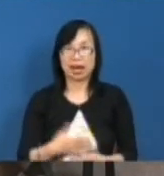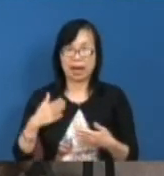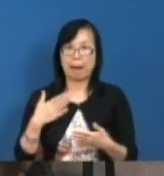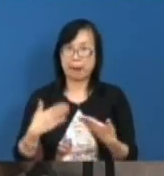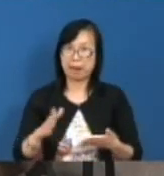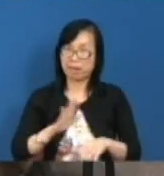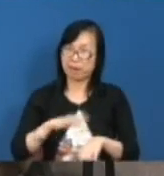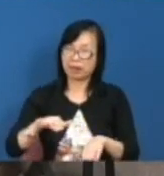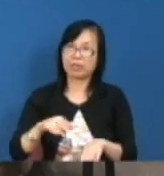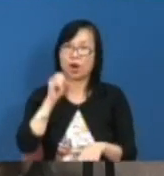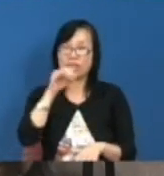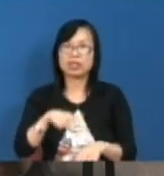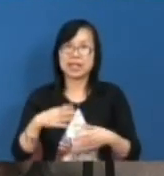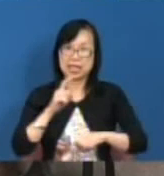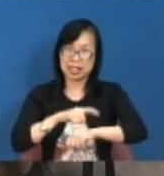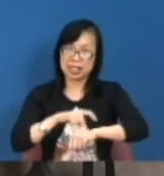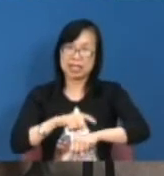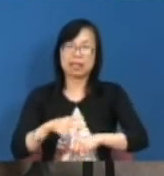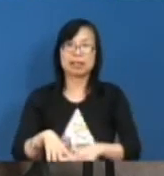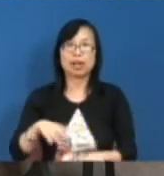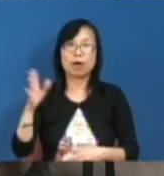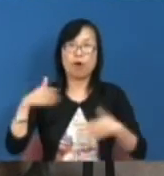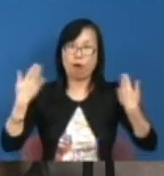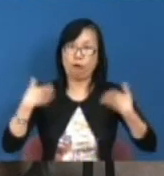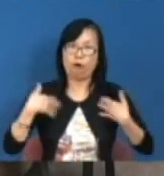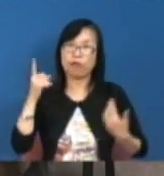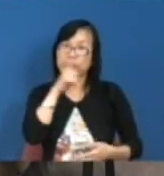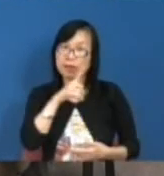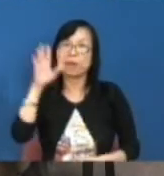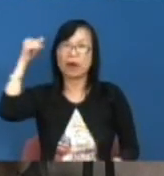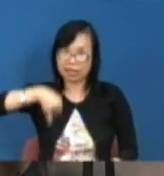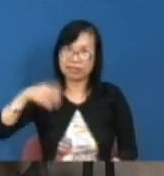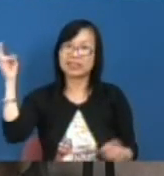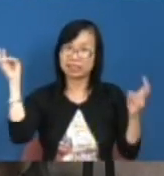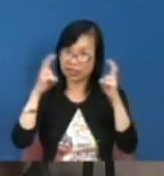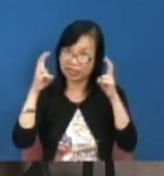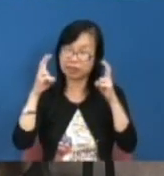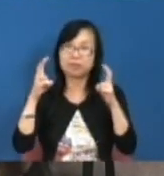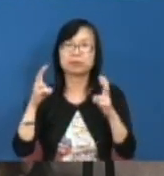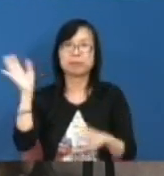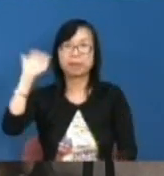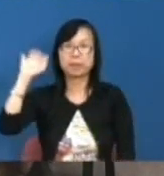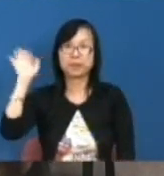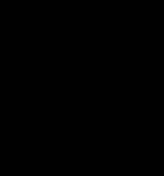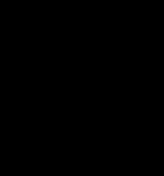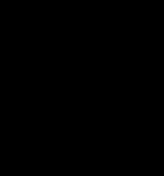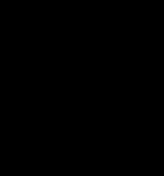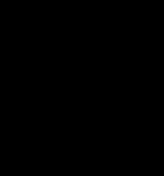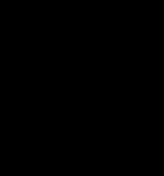我節目時間去到這裡，希望大家有一個愉快的週末，下個星期五再見。 下個星期再見，好，拜拜。 拜拜 拜拜。